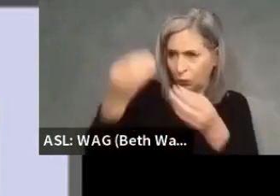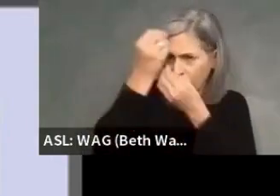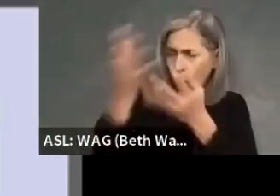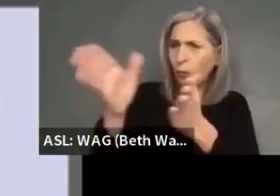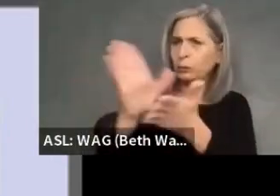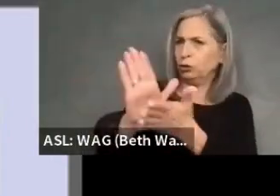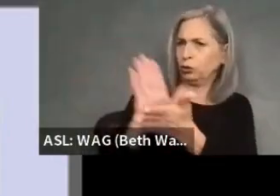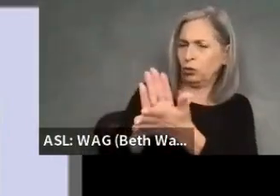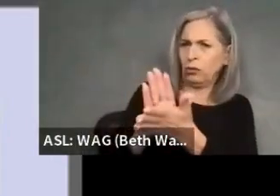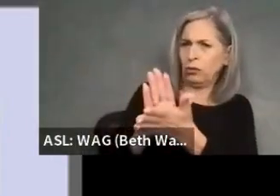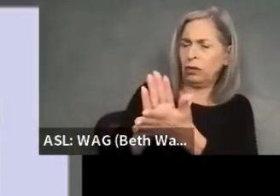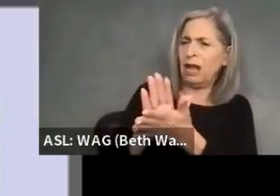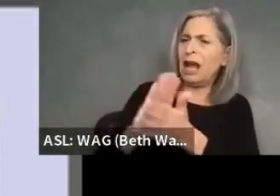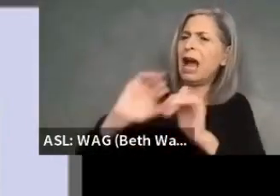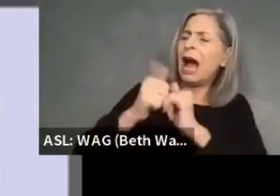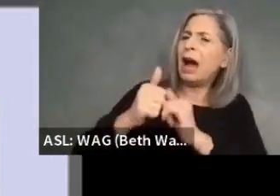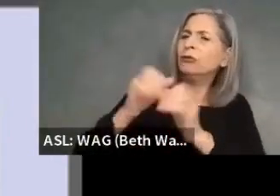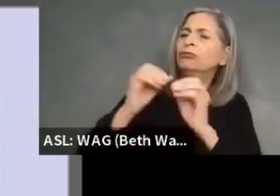作为家长，